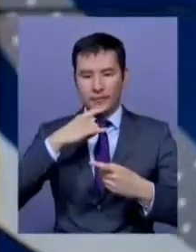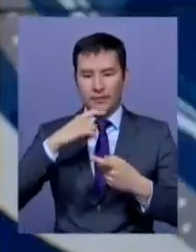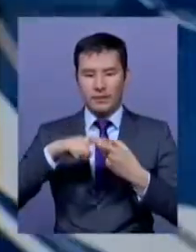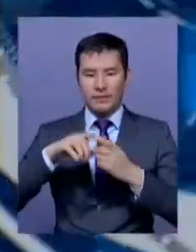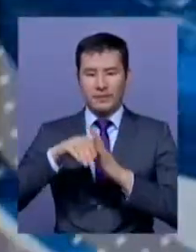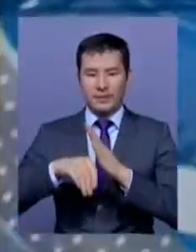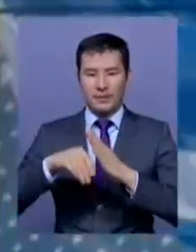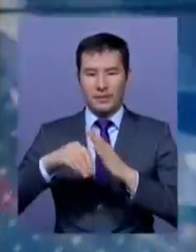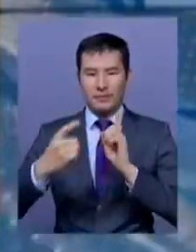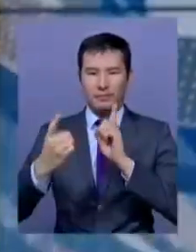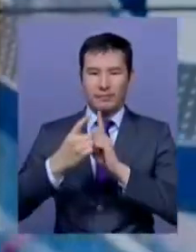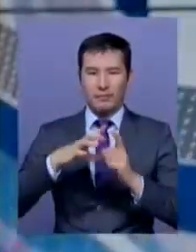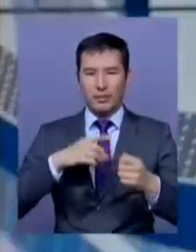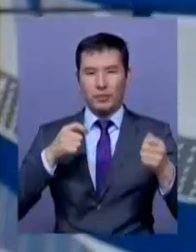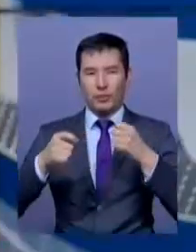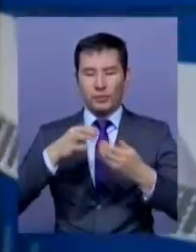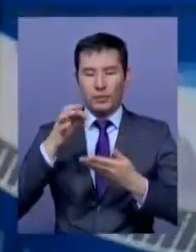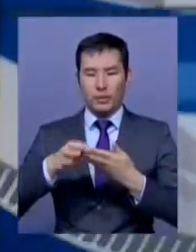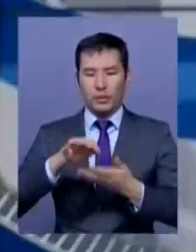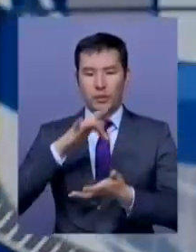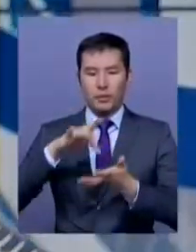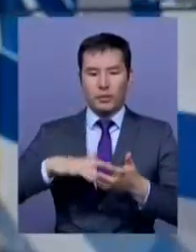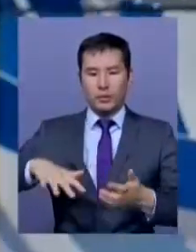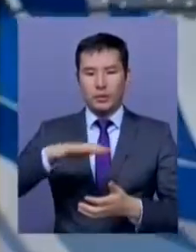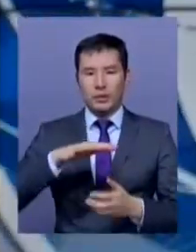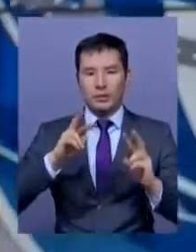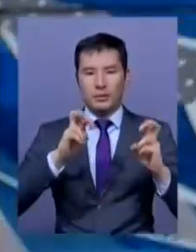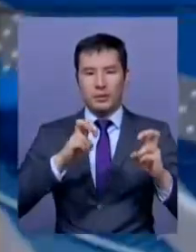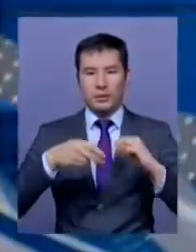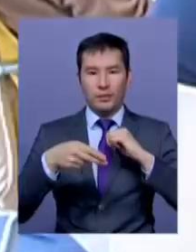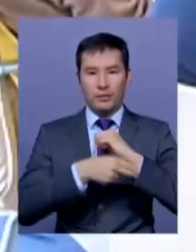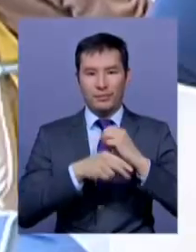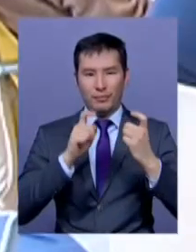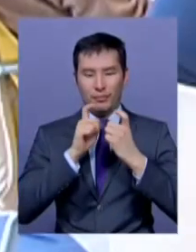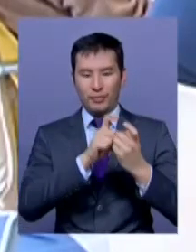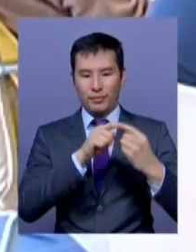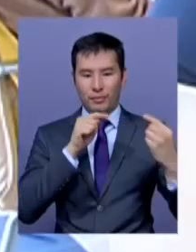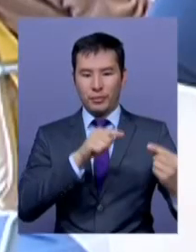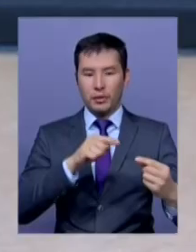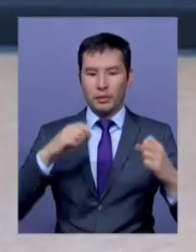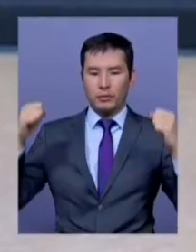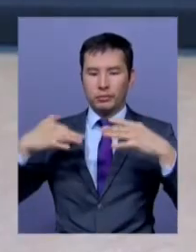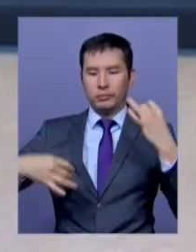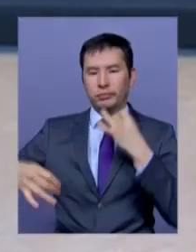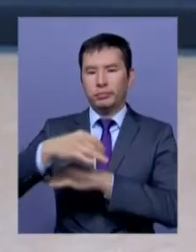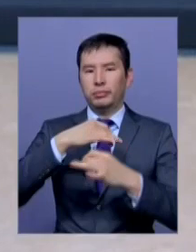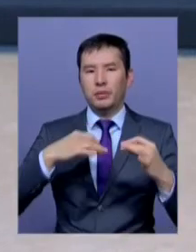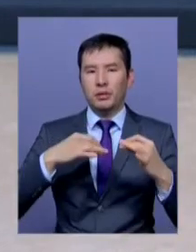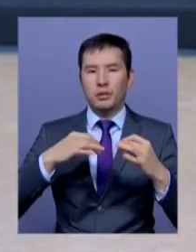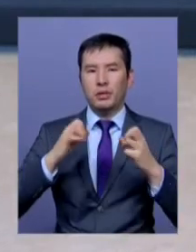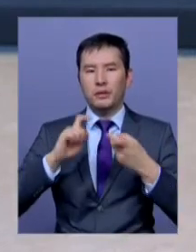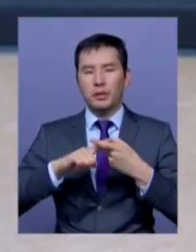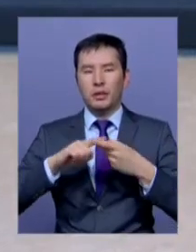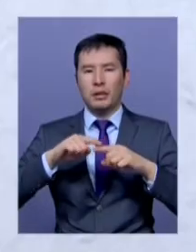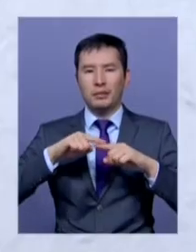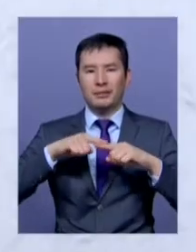кеңесінің мүшелерімен кездесті. Қалалық сервистік антикор орталығында өткен жиында халықаралық ұйымдардың өкілдеріне еліміздің сыбайлас